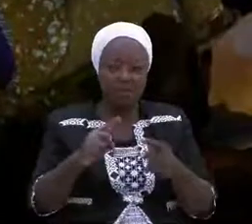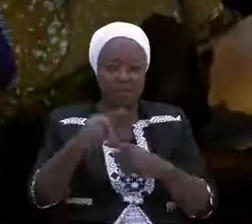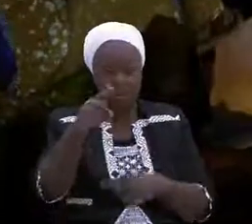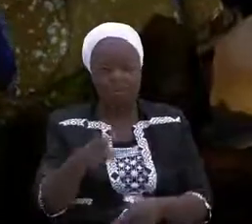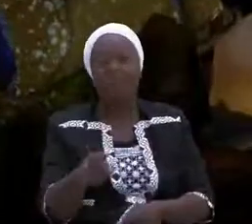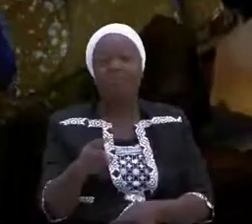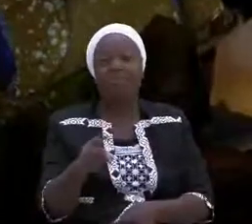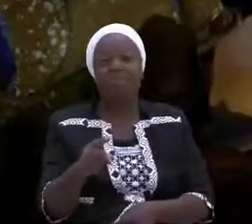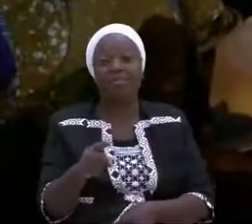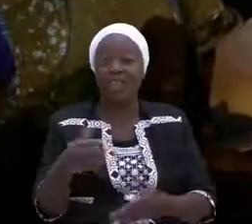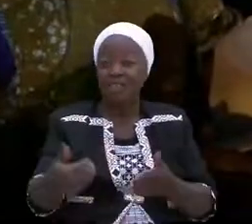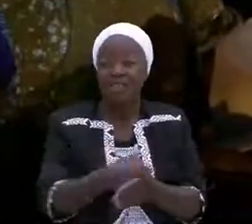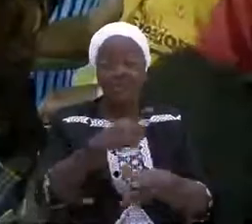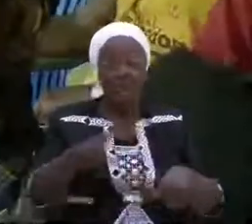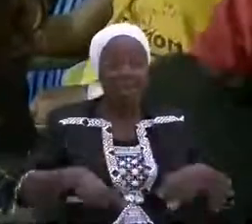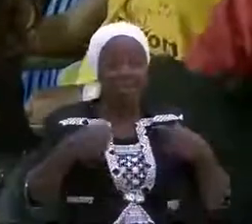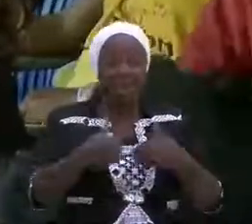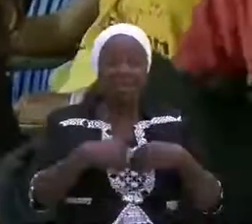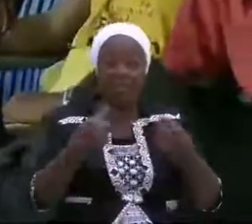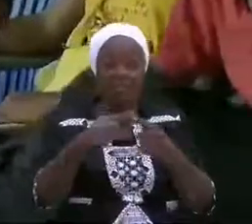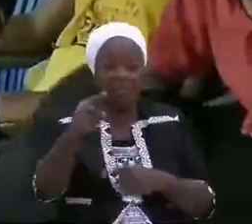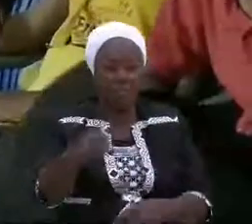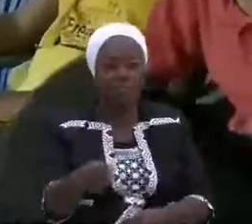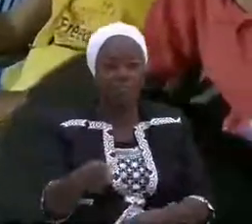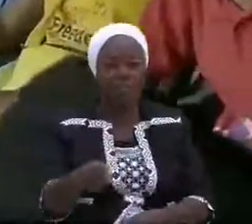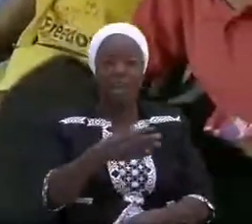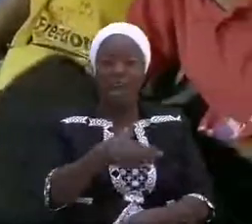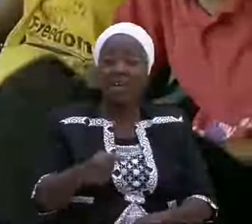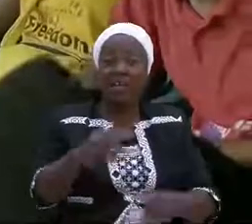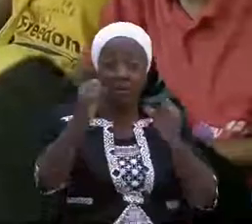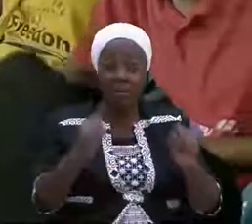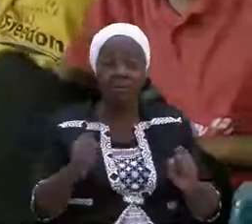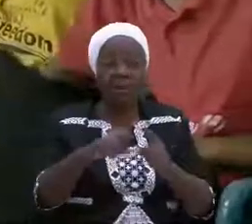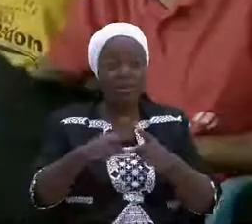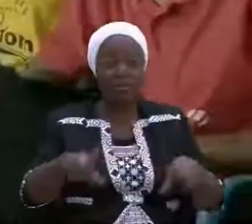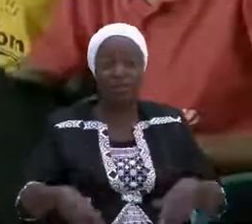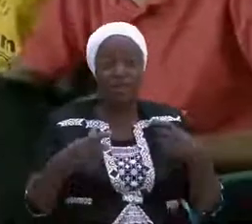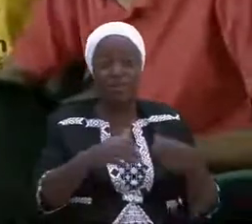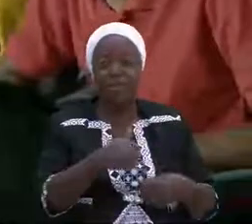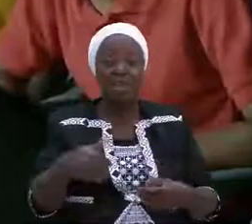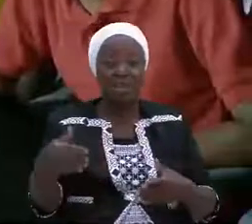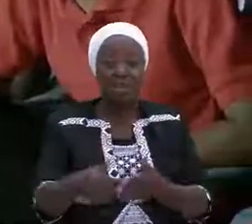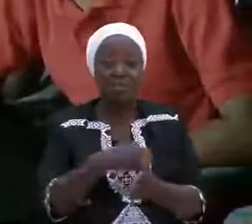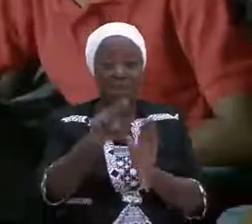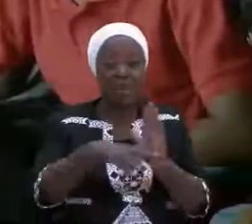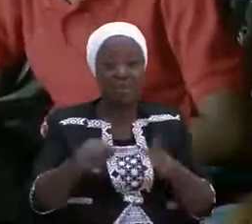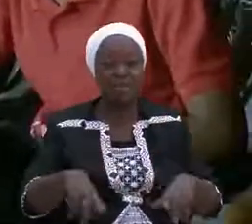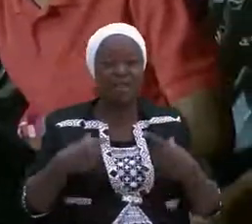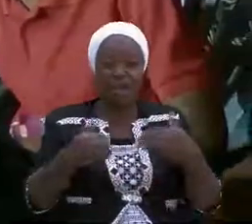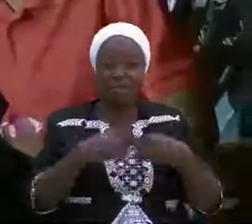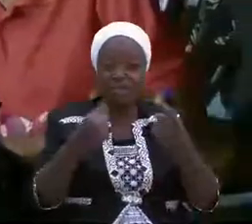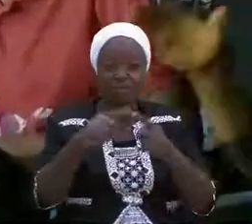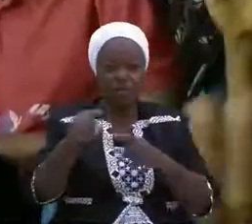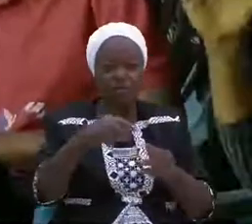parvenu. Une nouvelle vie t'est parvenue. Et la puissance pour mener une nouvelle vie